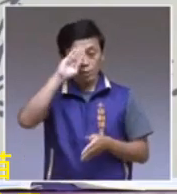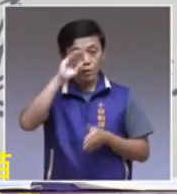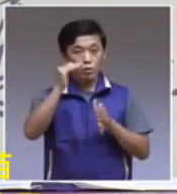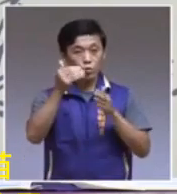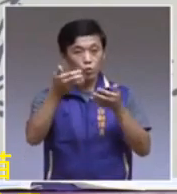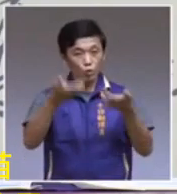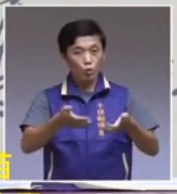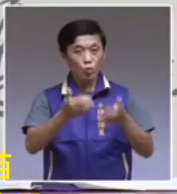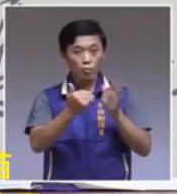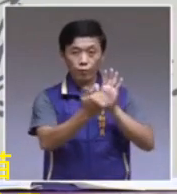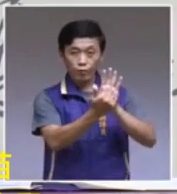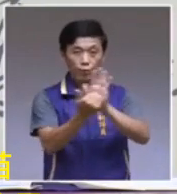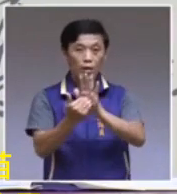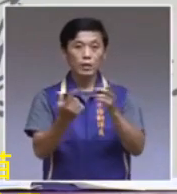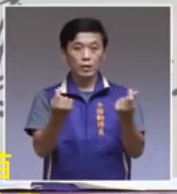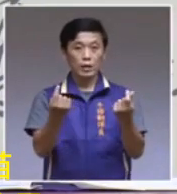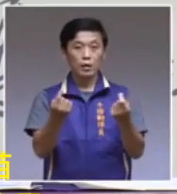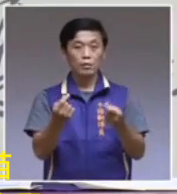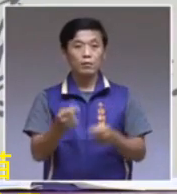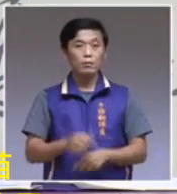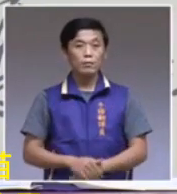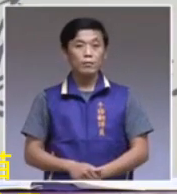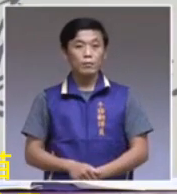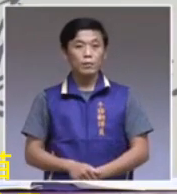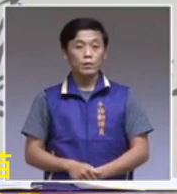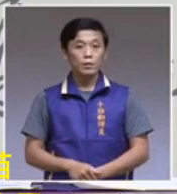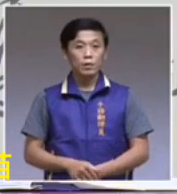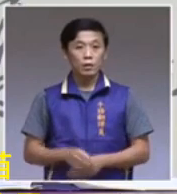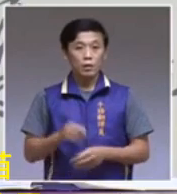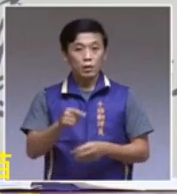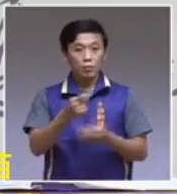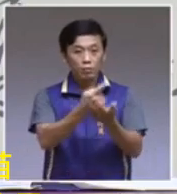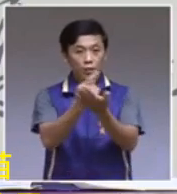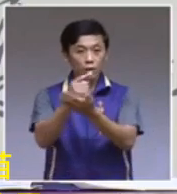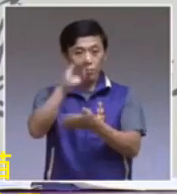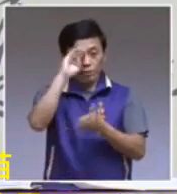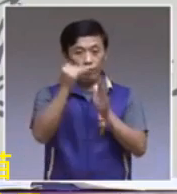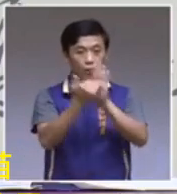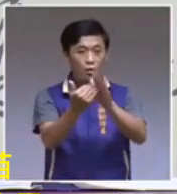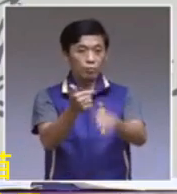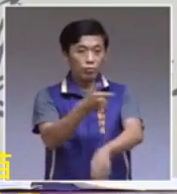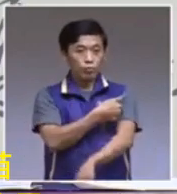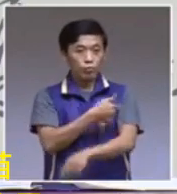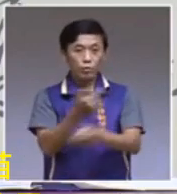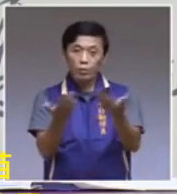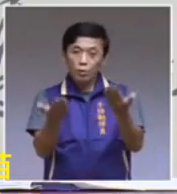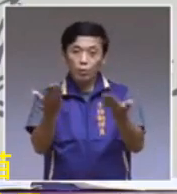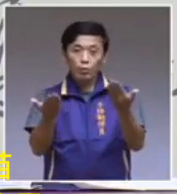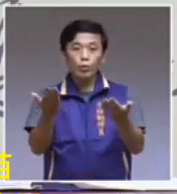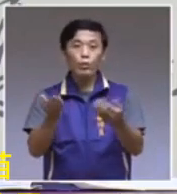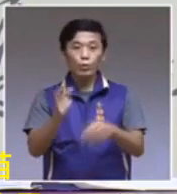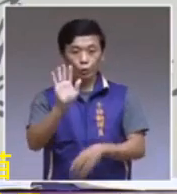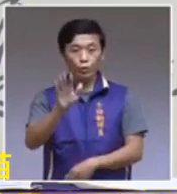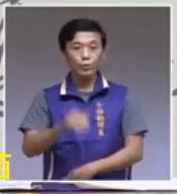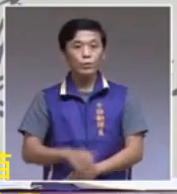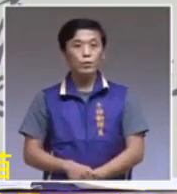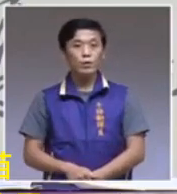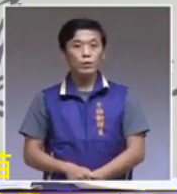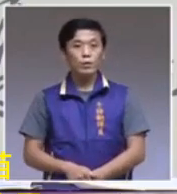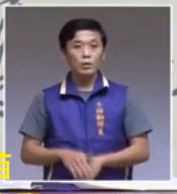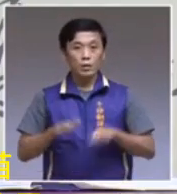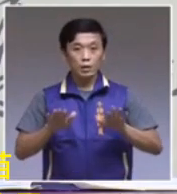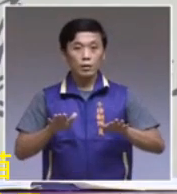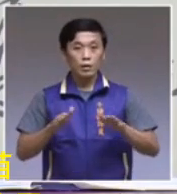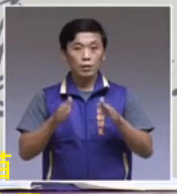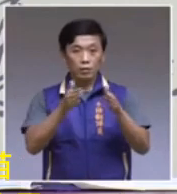是一样。好、哦，所以你疫苗啊，免上紧，吼、哦，拢其实是差不多，差不多，吼、哦。所以这个部分呢、啊，也在这里啊，跟大家做